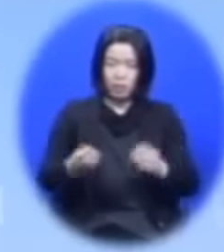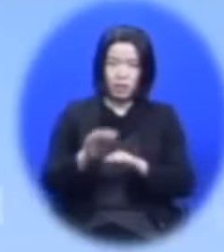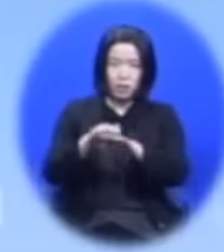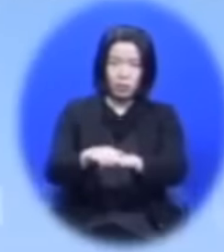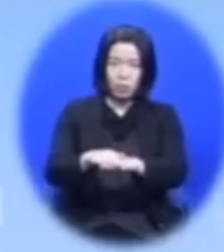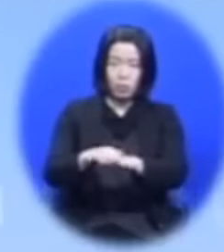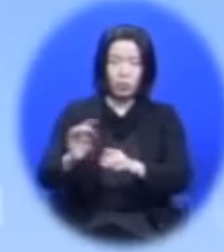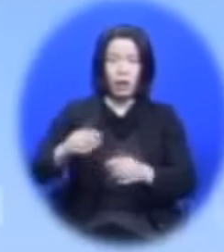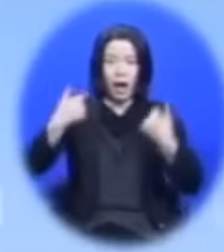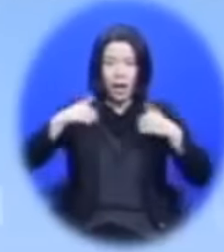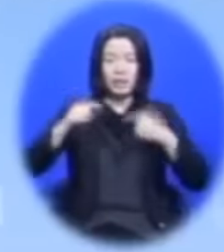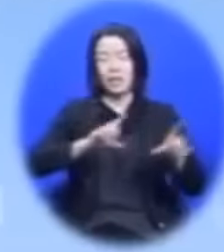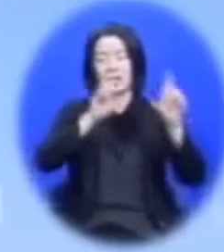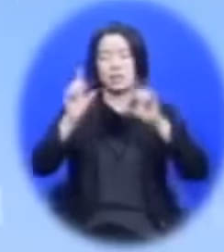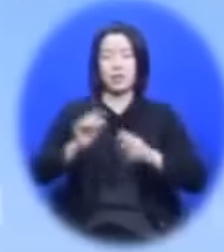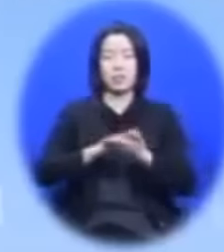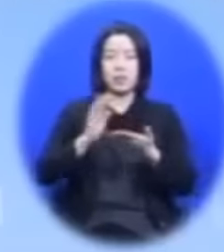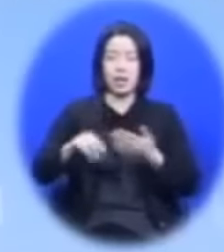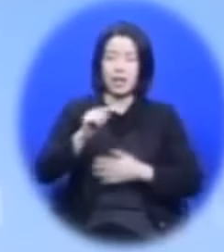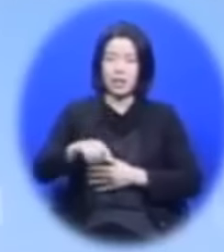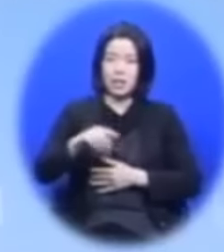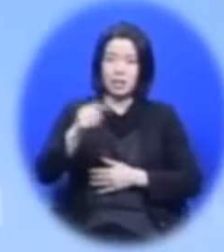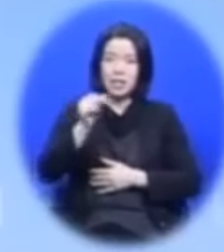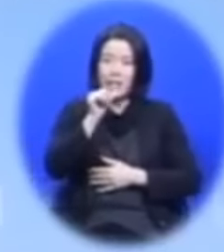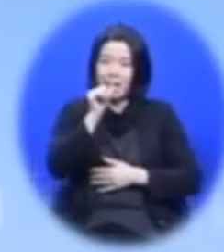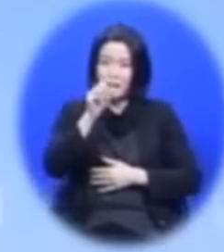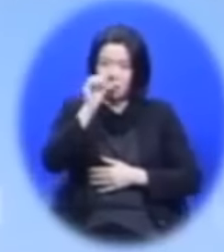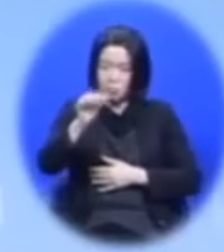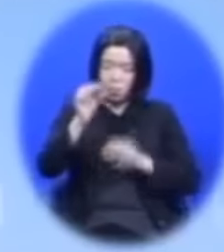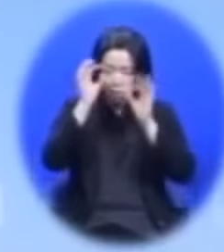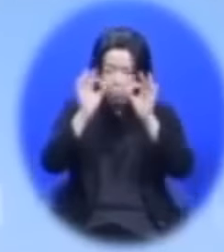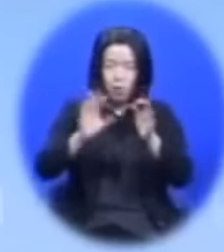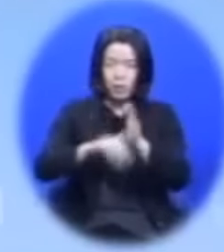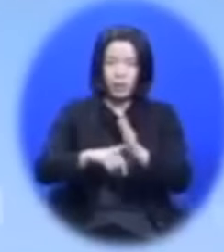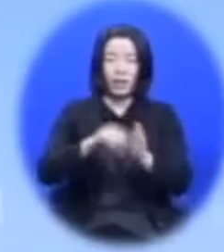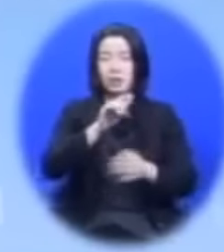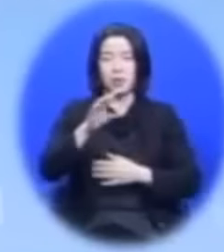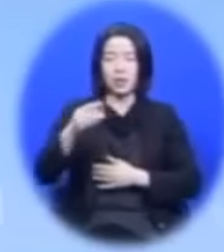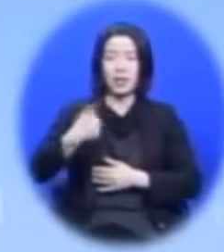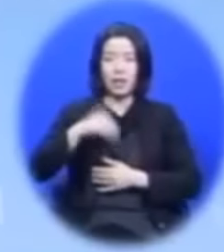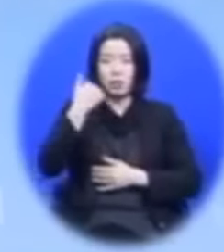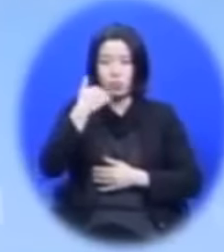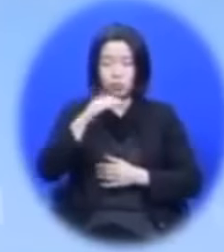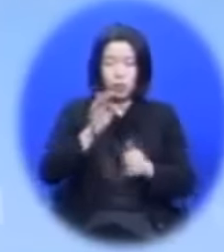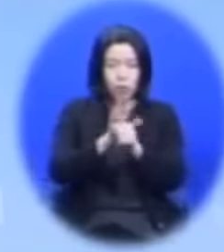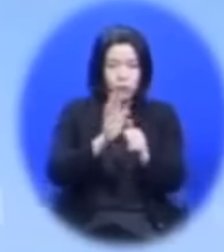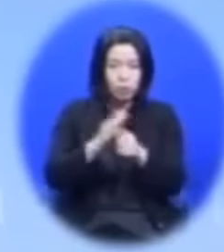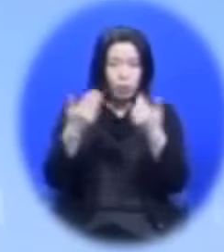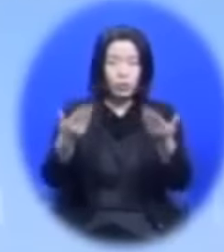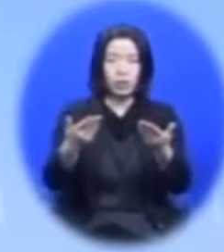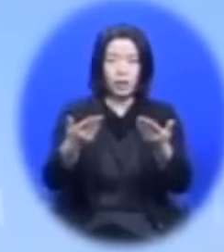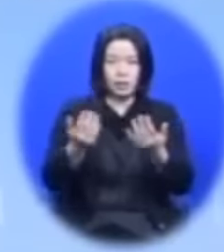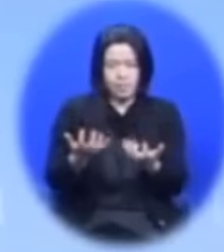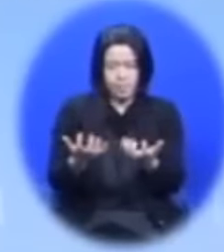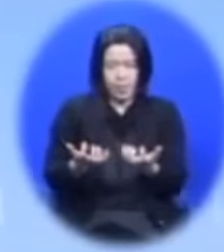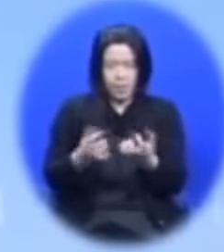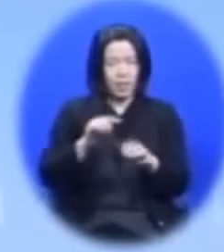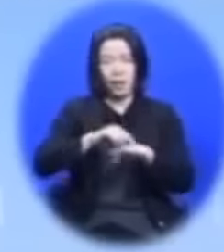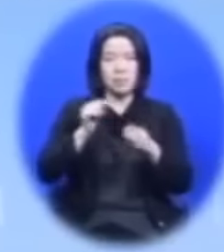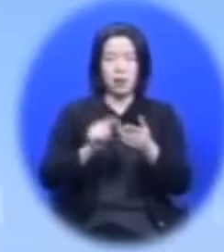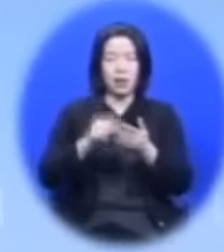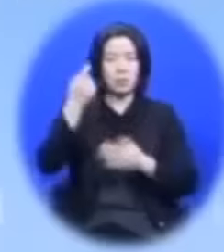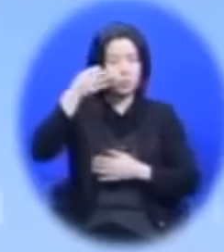지냅니다. 그리고 이 못을 볼 때마다 내가 누구를 도와야 되거나 할 때 인생한 마음이 들지